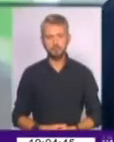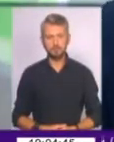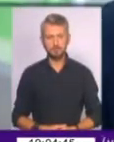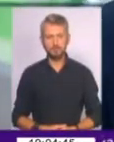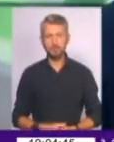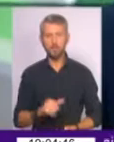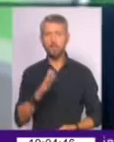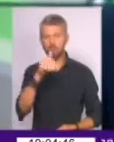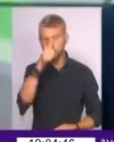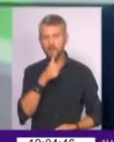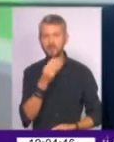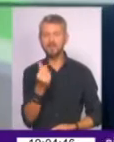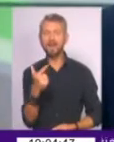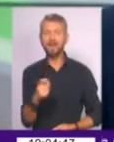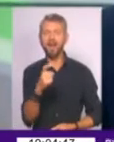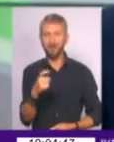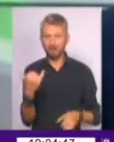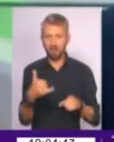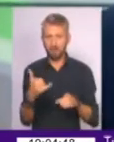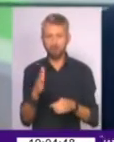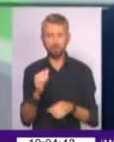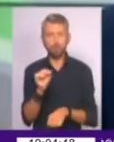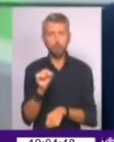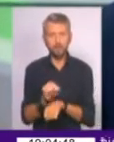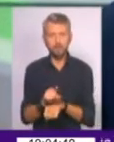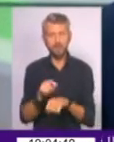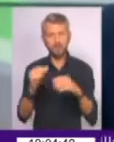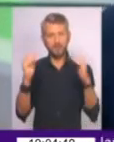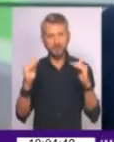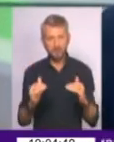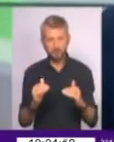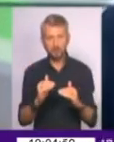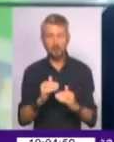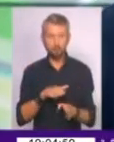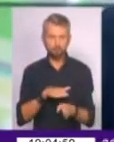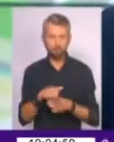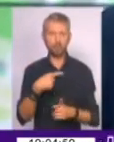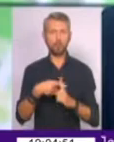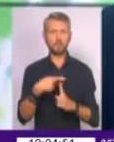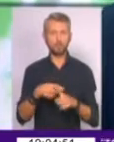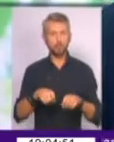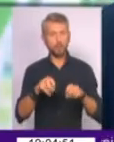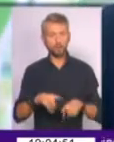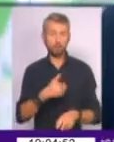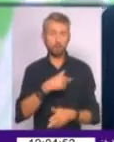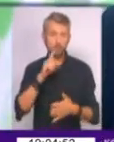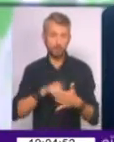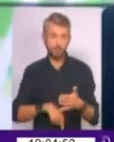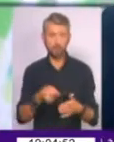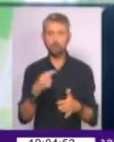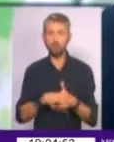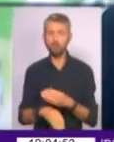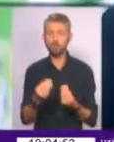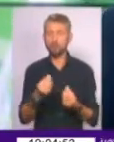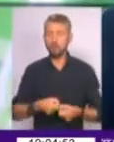У вересні ціна на газ на автозаправках зупиниться та навіть знизиться, сповнені оптимізму експерти. Хотілося б вірити, бо вартість злетіла